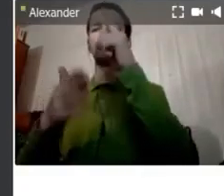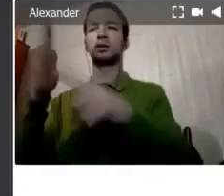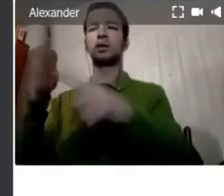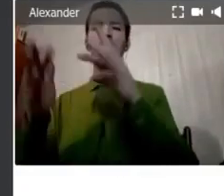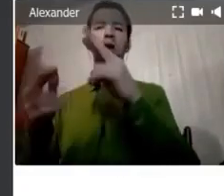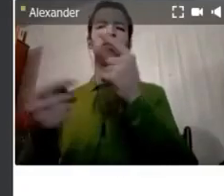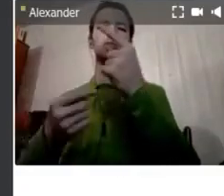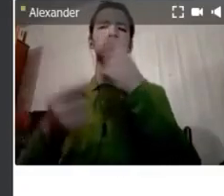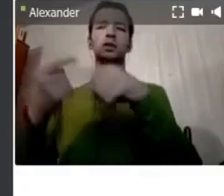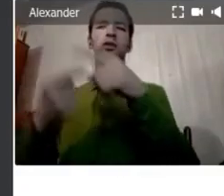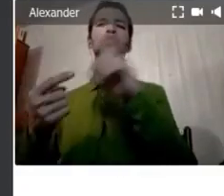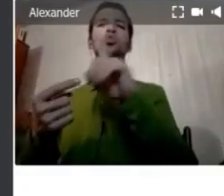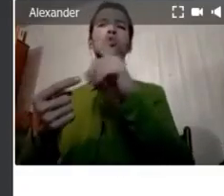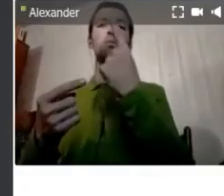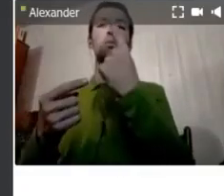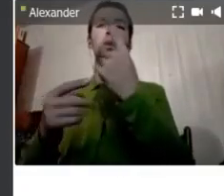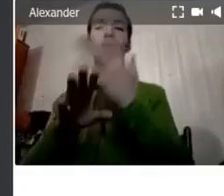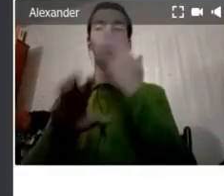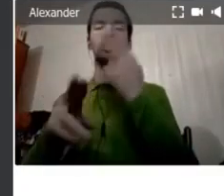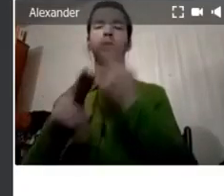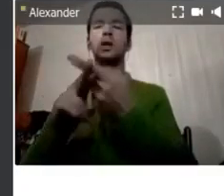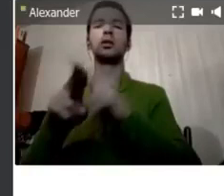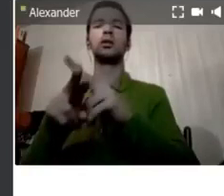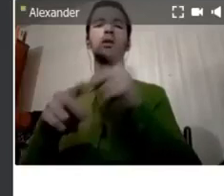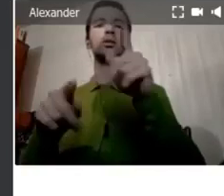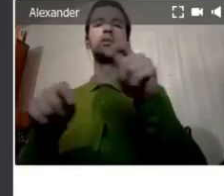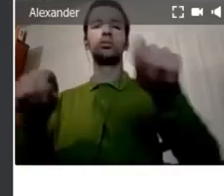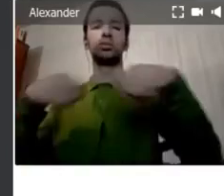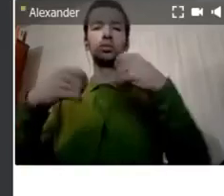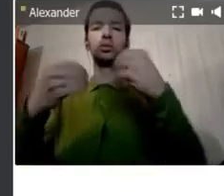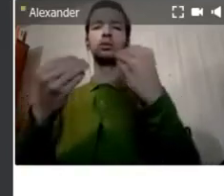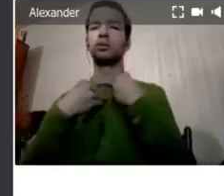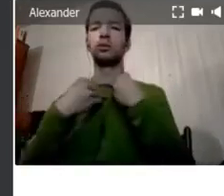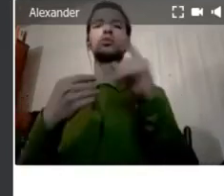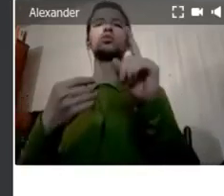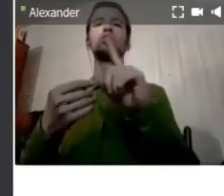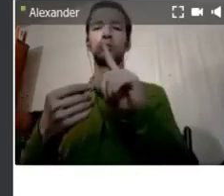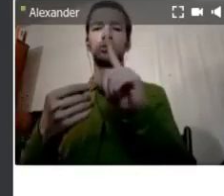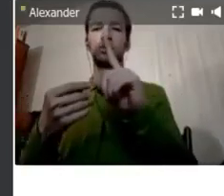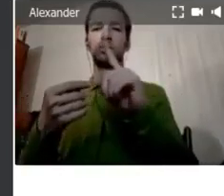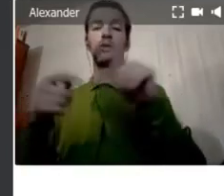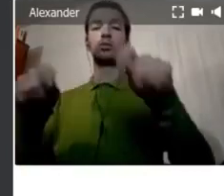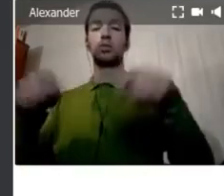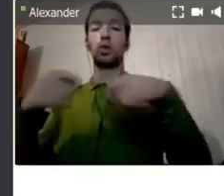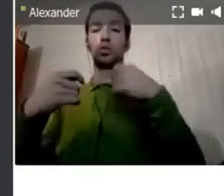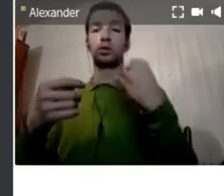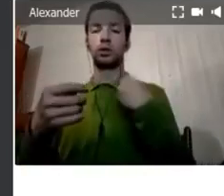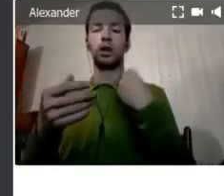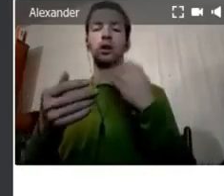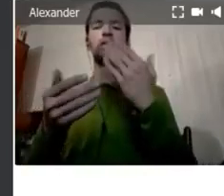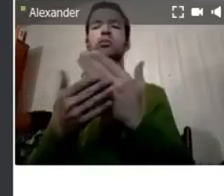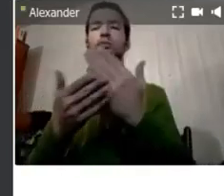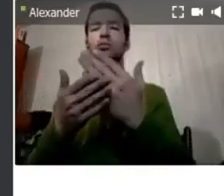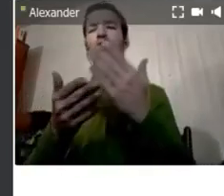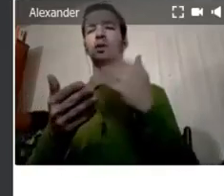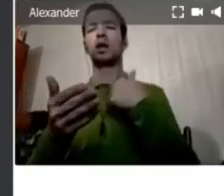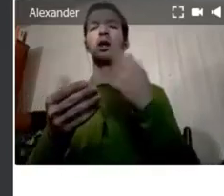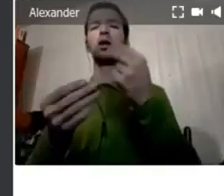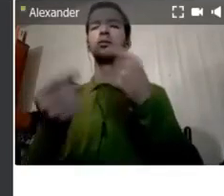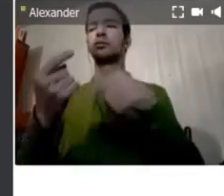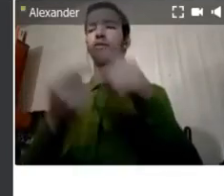покупку непосредственно продукта, никого не приглашая. Это является и основным источником